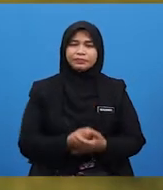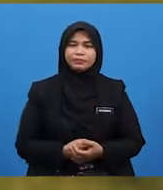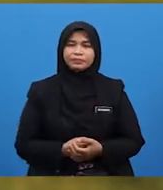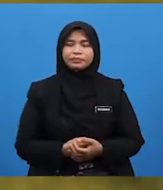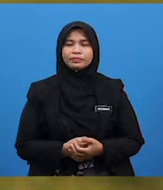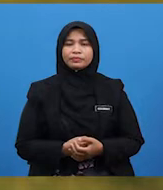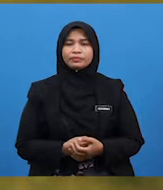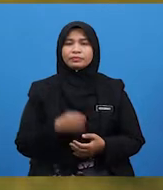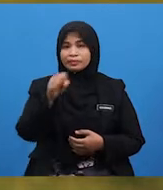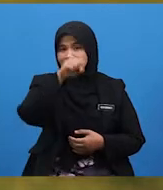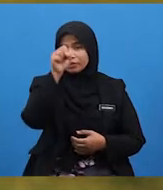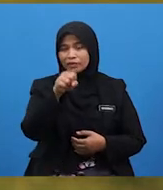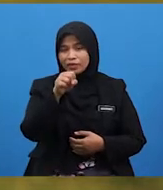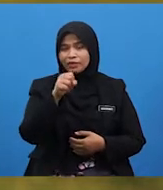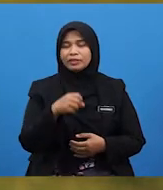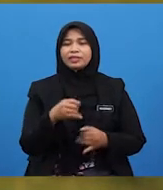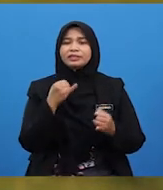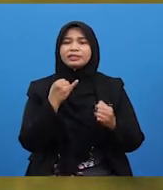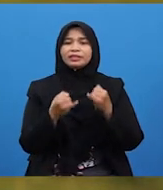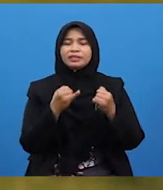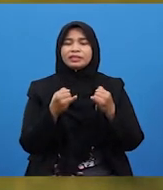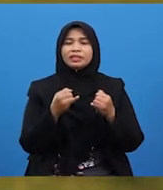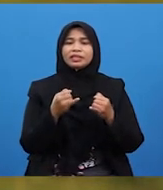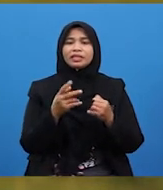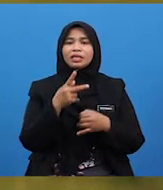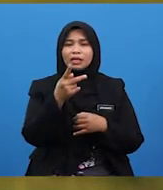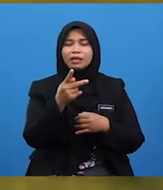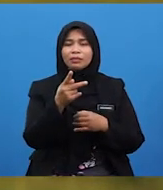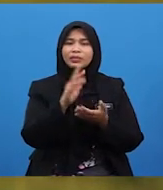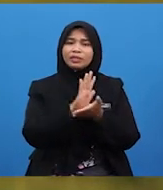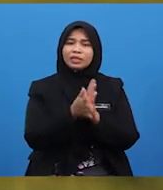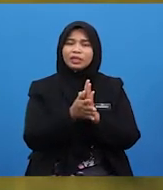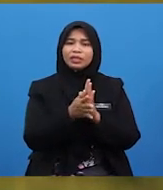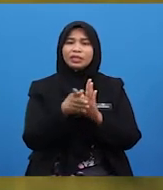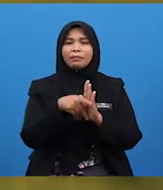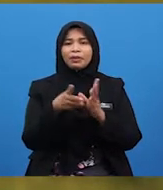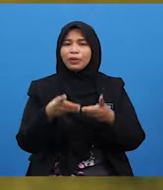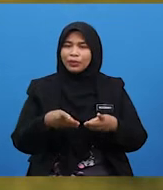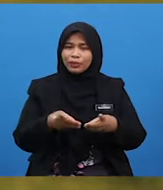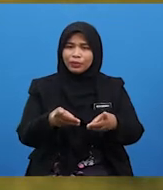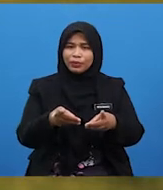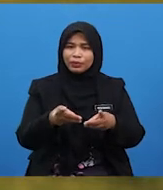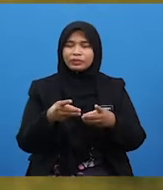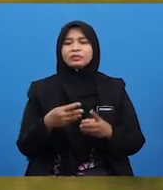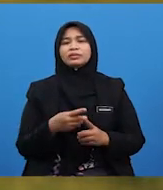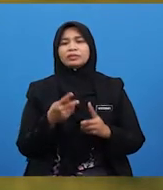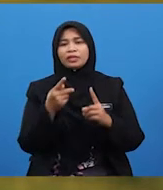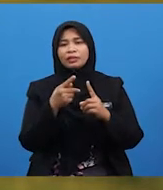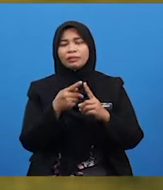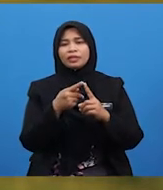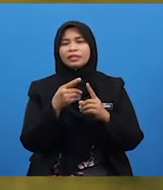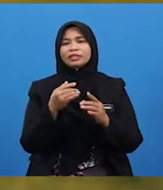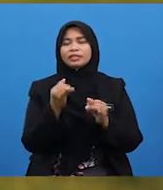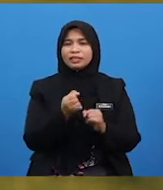tadi? Soalannya, jika kamu menjadi pendorong kepada kejayaan jiran seperti Swee Ling,